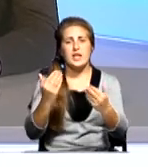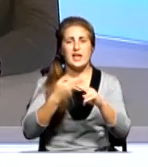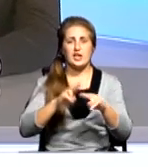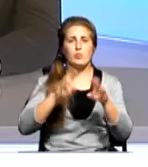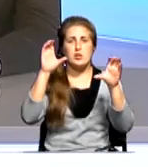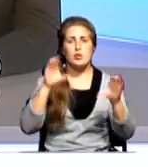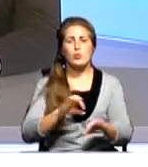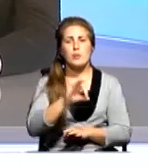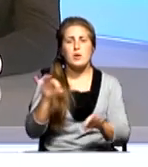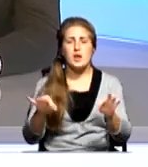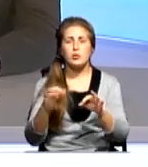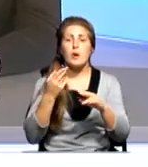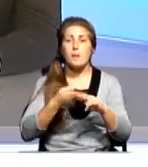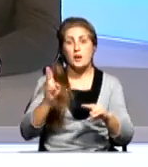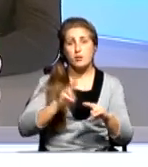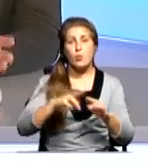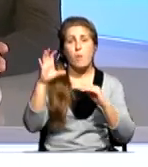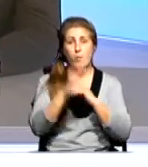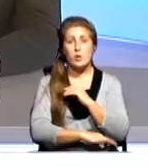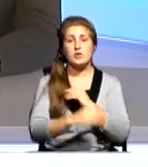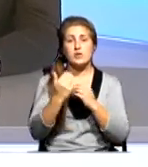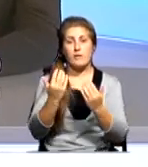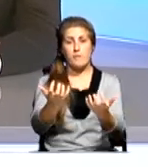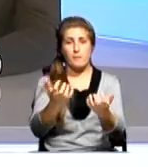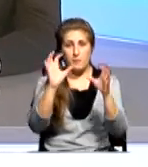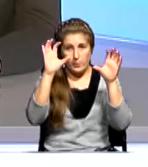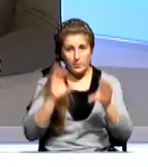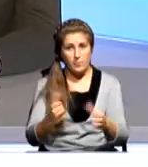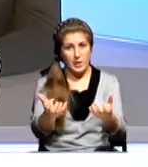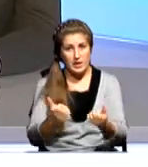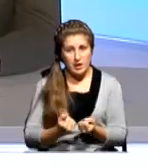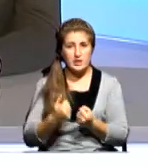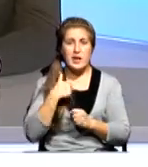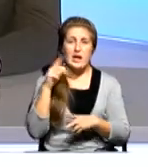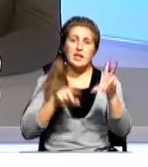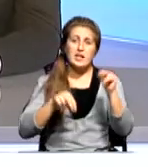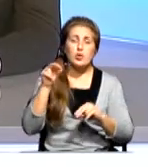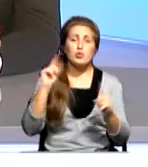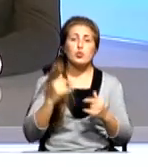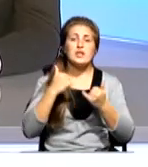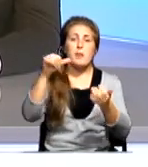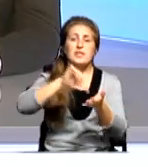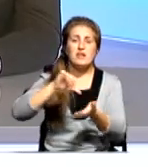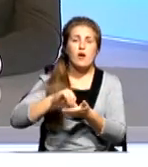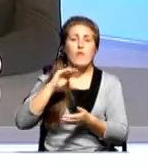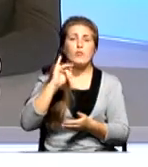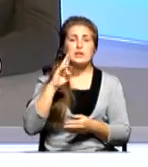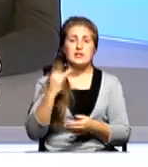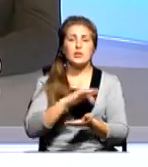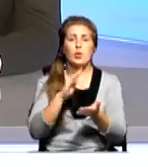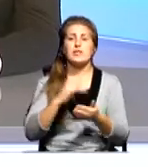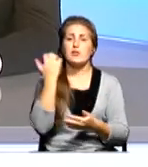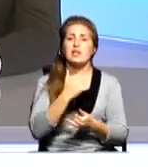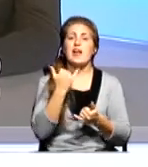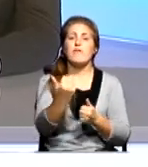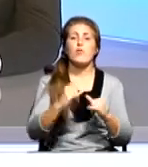законопроекту поэтому после его принятия я надеюсь что для представительских функций города симферополя